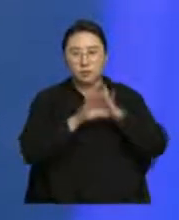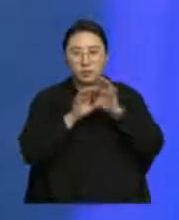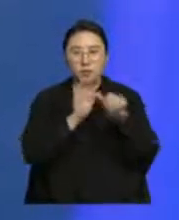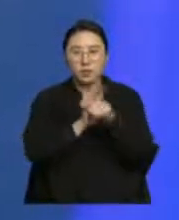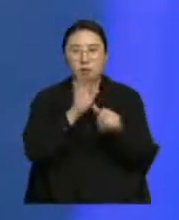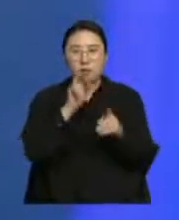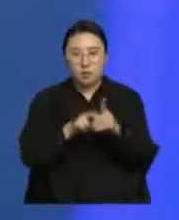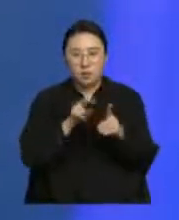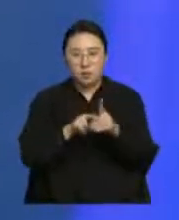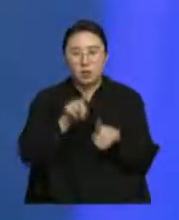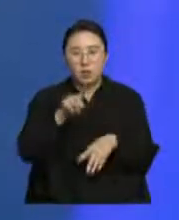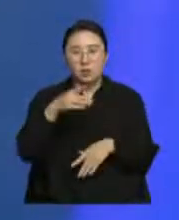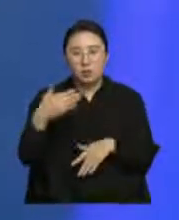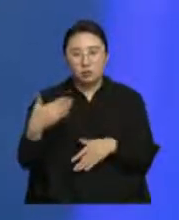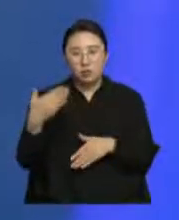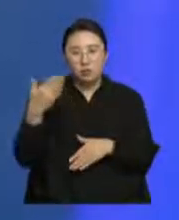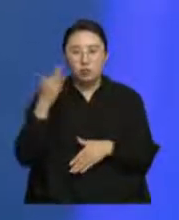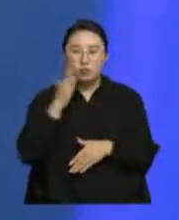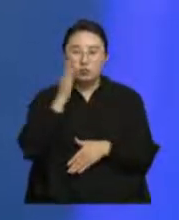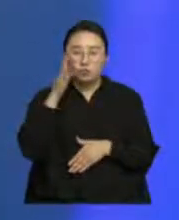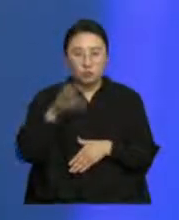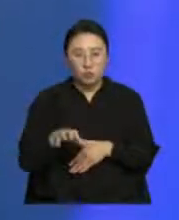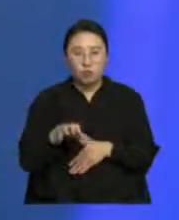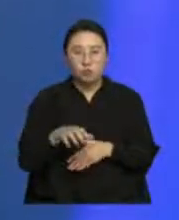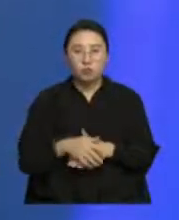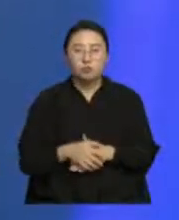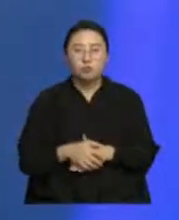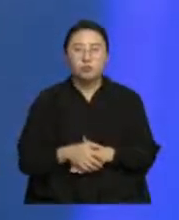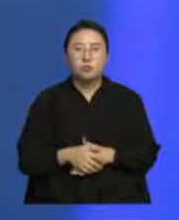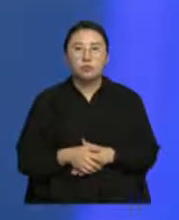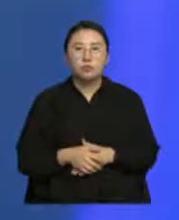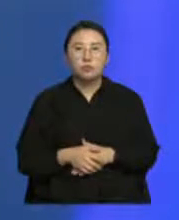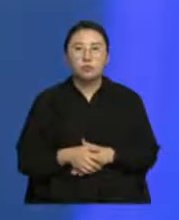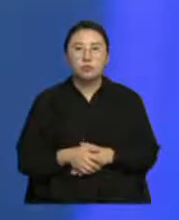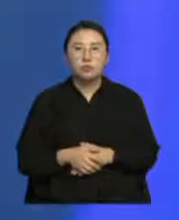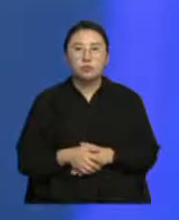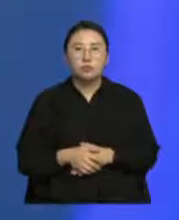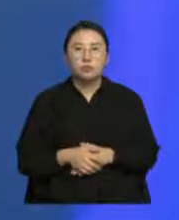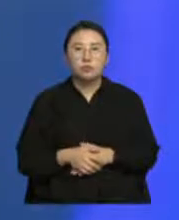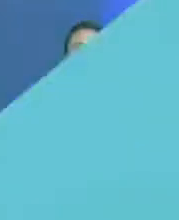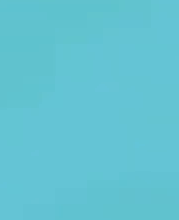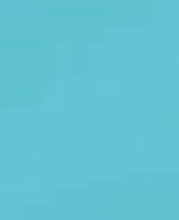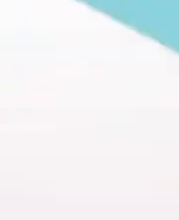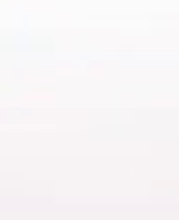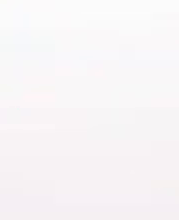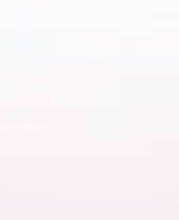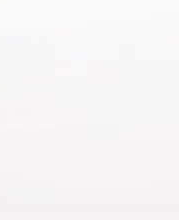지원센터와 코로나19 클린존 등이 뒤를 이었습니다. 지금까지 클릭 키워드였습니다.